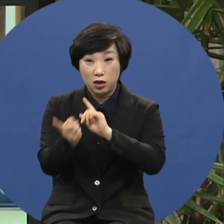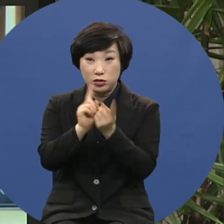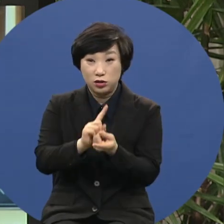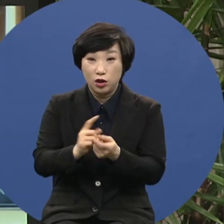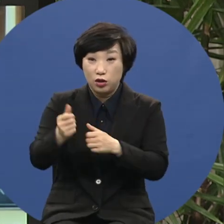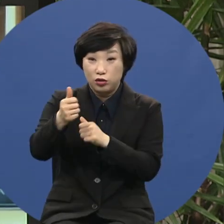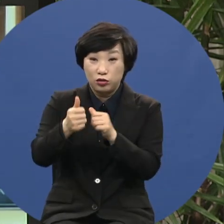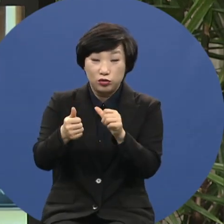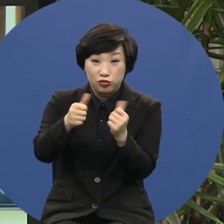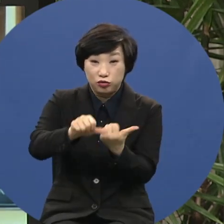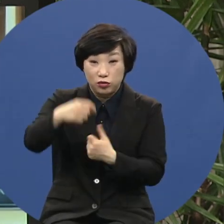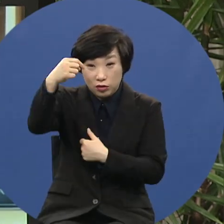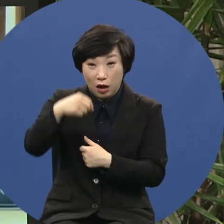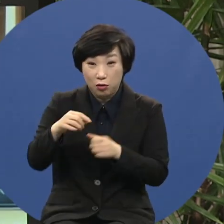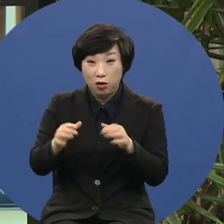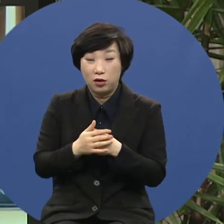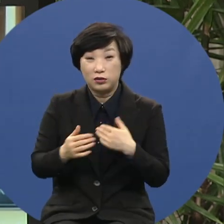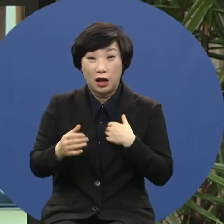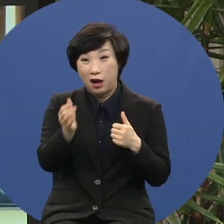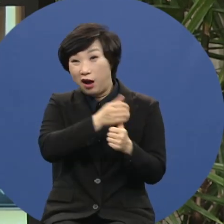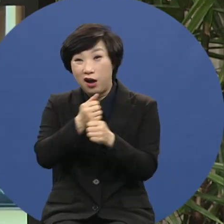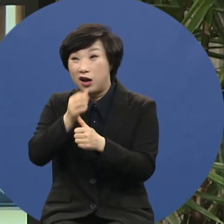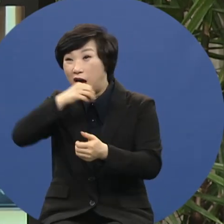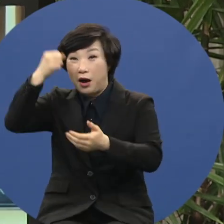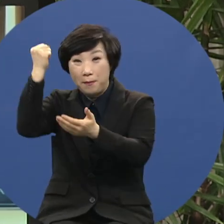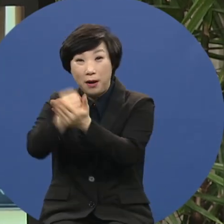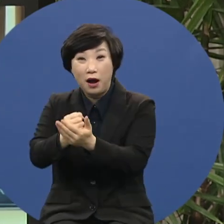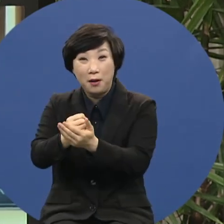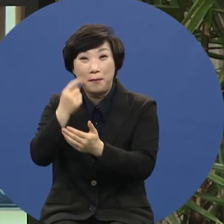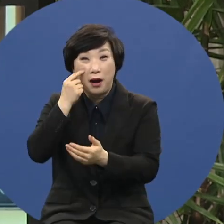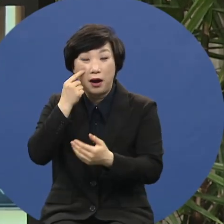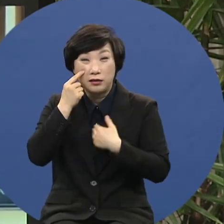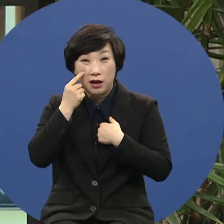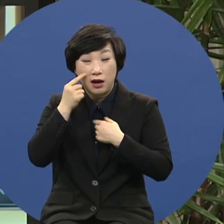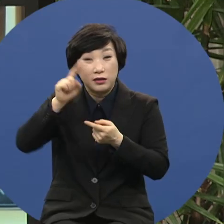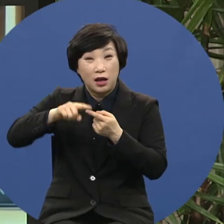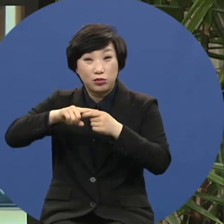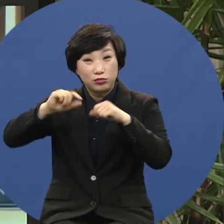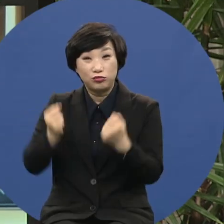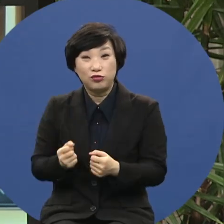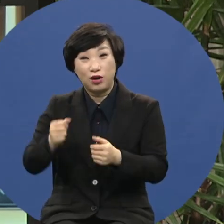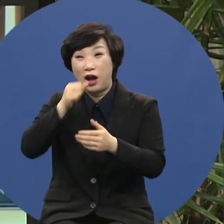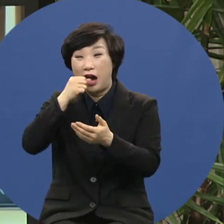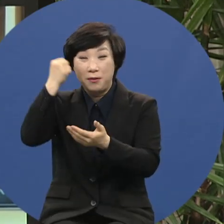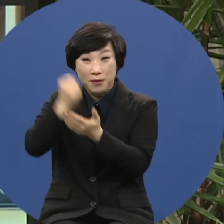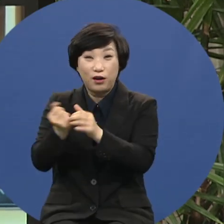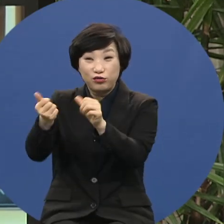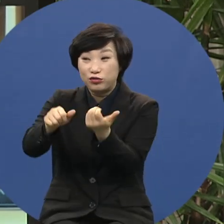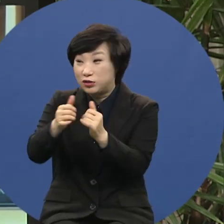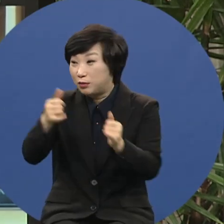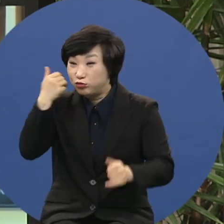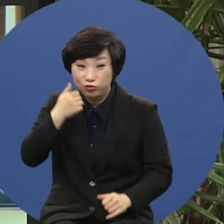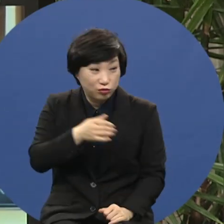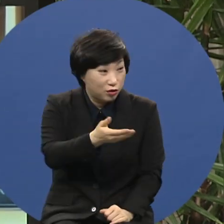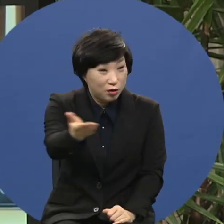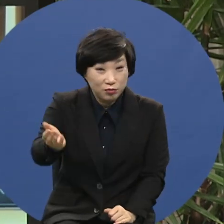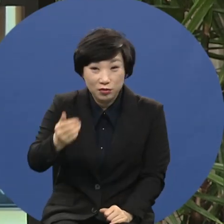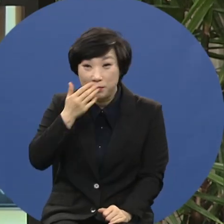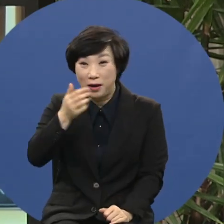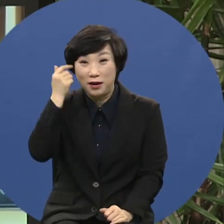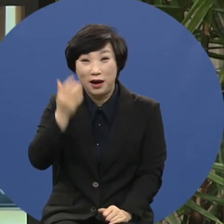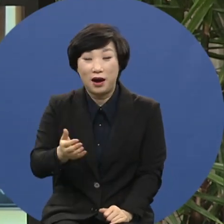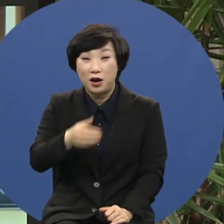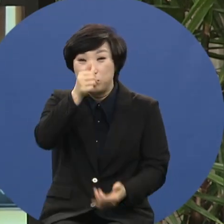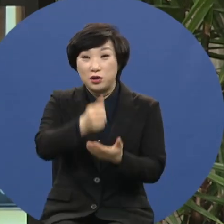돼. 혹 갖다 십자가에 못 박는다면 누가 당할 사람이 있겠어요? 누가 죄 없는 사람을 잡아다 죽이기라도